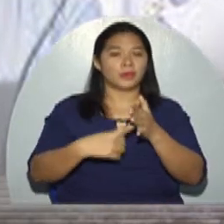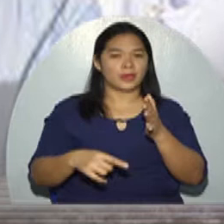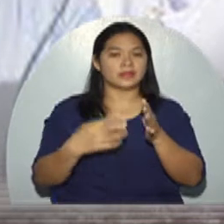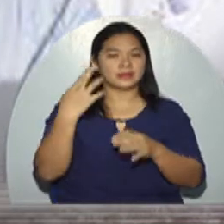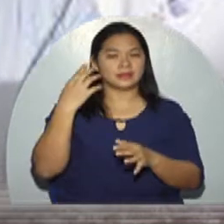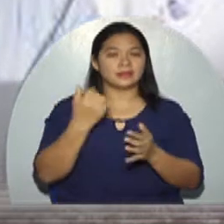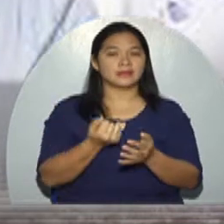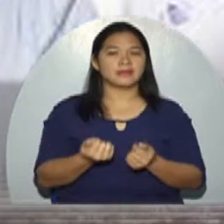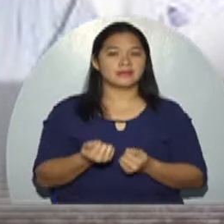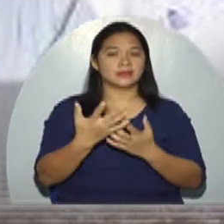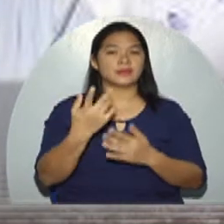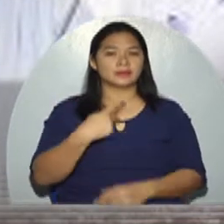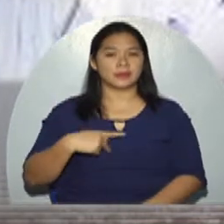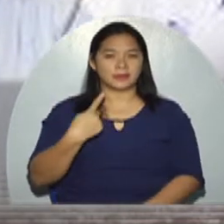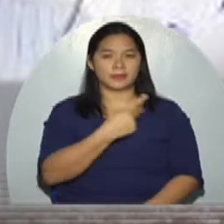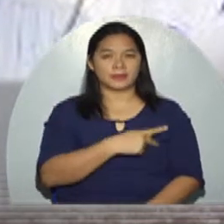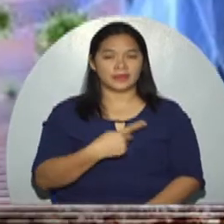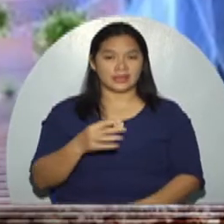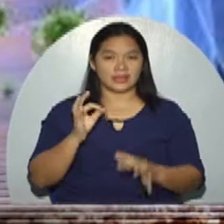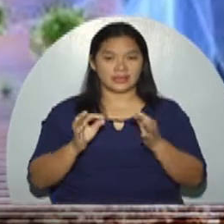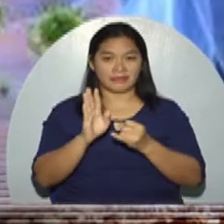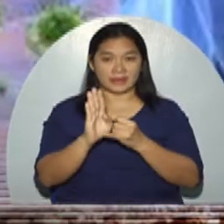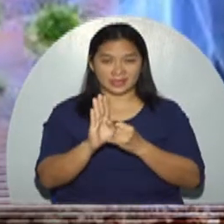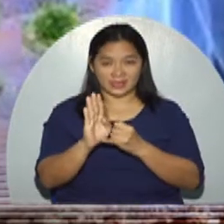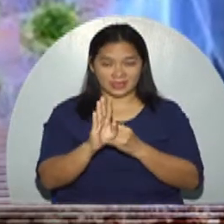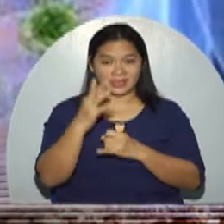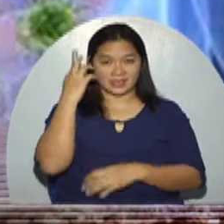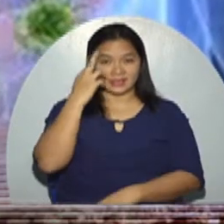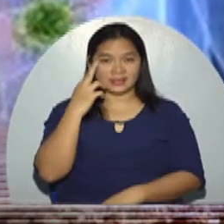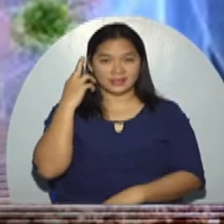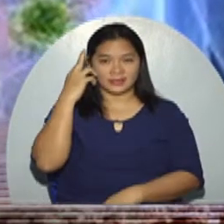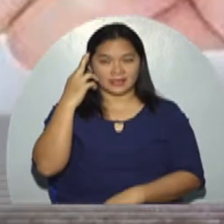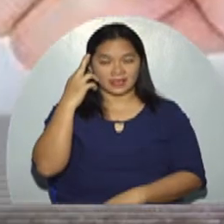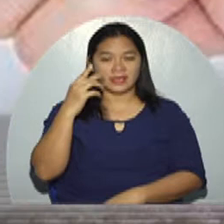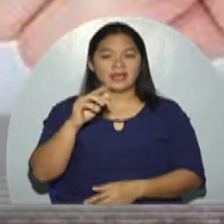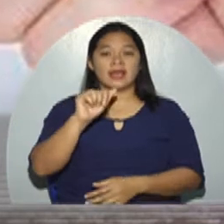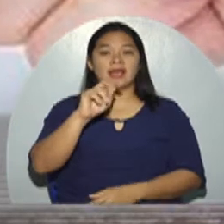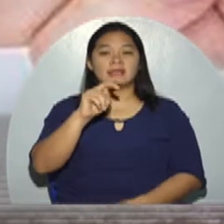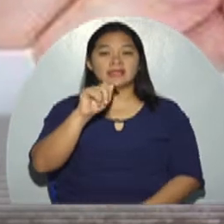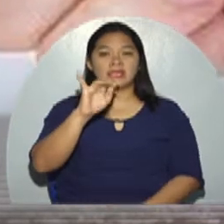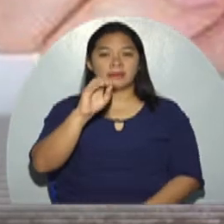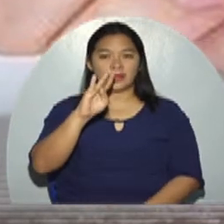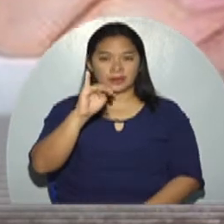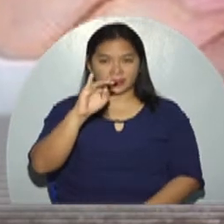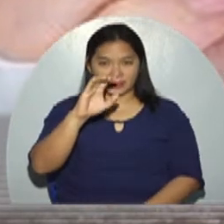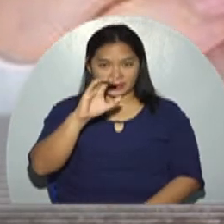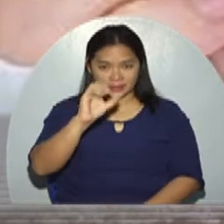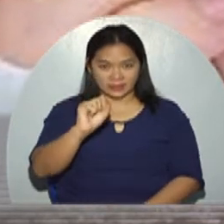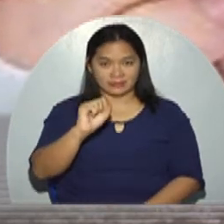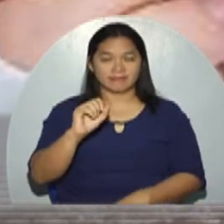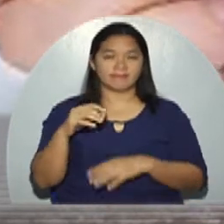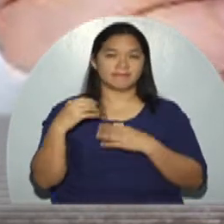ano ang sanhi ng pulmonya. Kung bakterya ang sanhi, antibiotics ang mainam na gamot